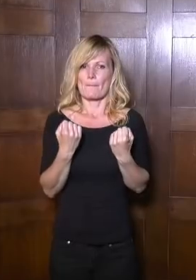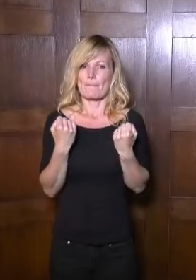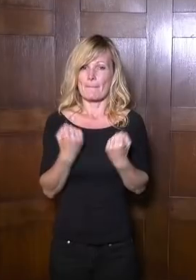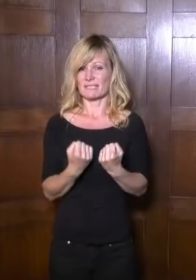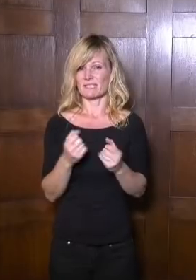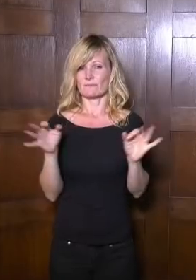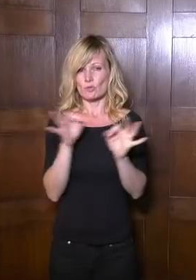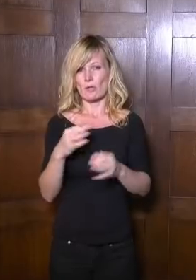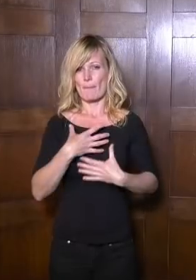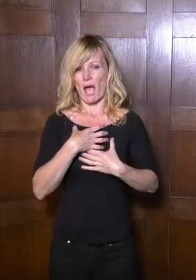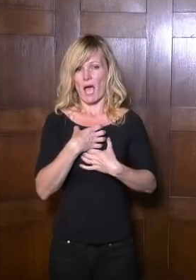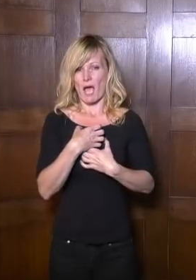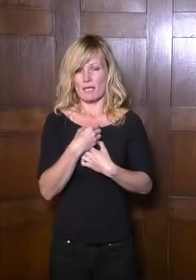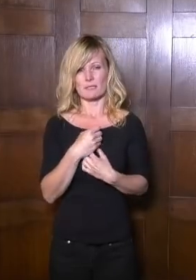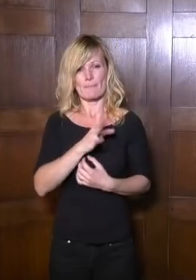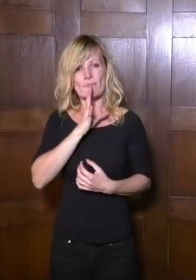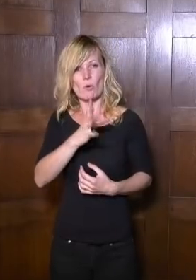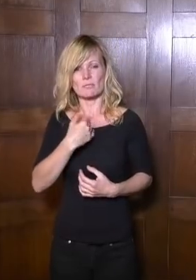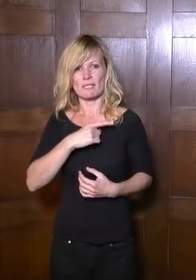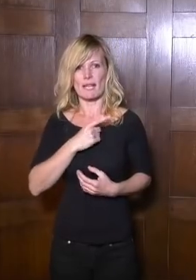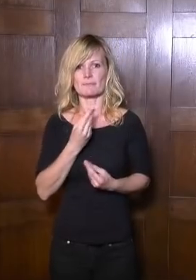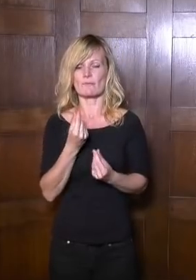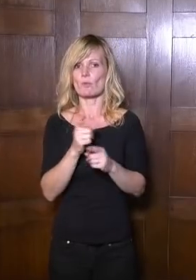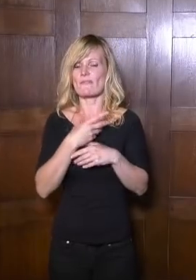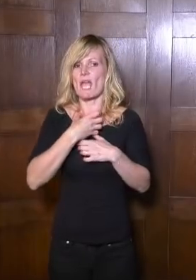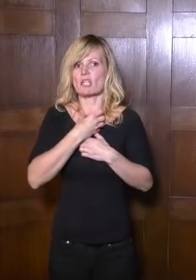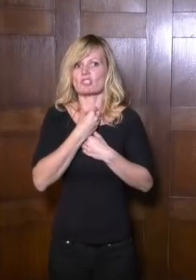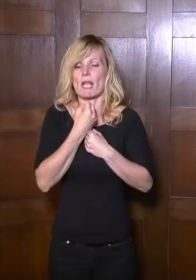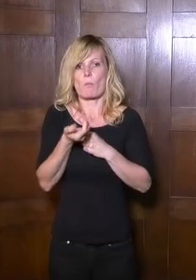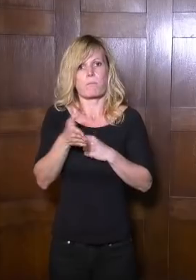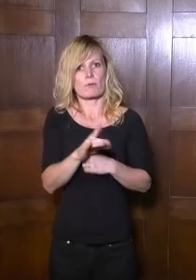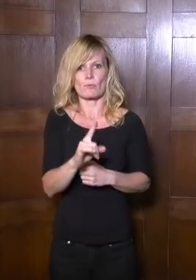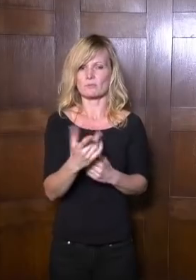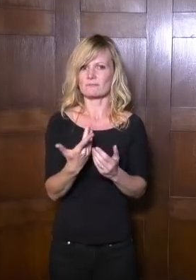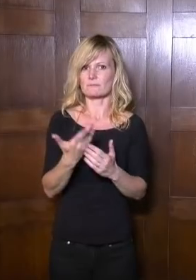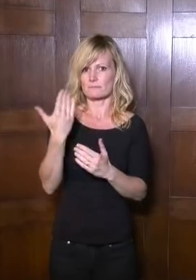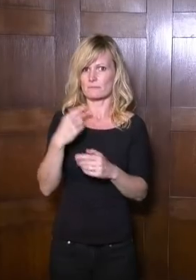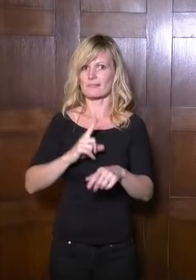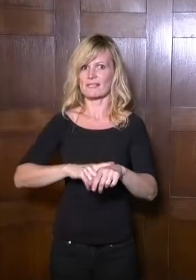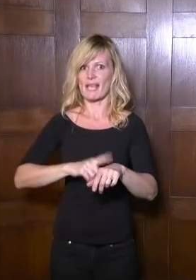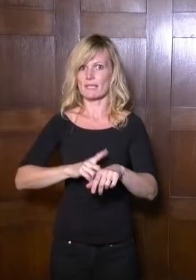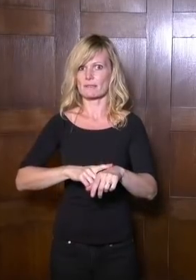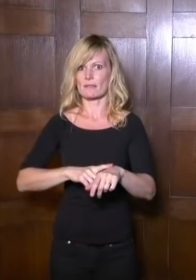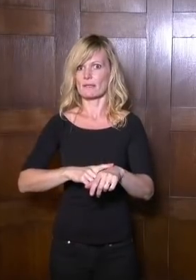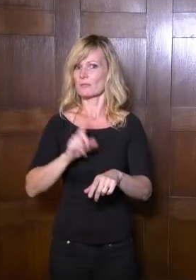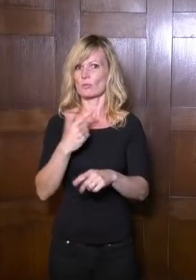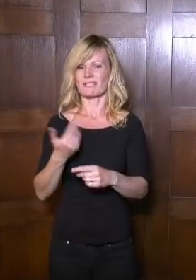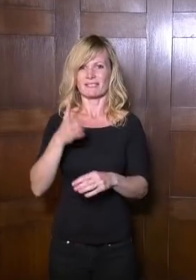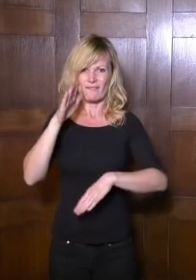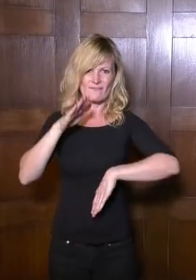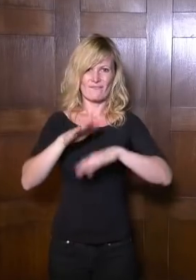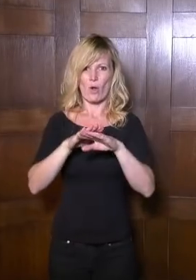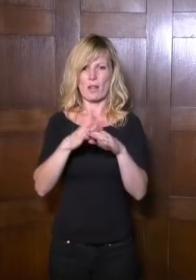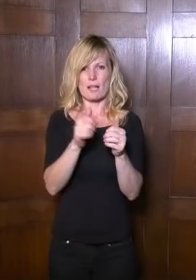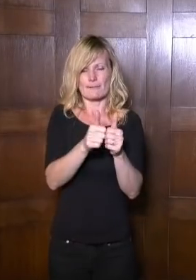Atemnot, die immer wieder zu Erstickungserscheinungen führt, vor allen Dingen in der Zeit, als ich noch nicht entisoliert war